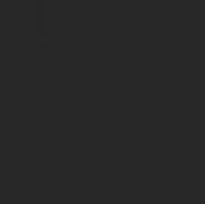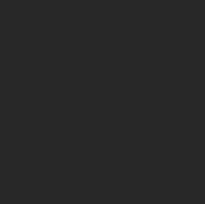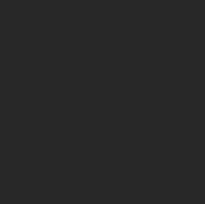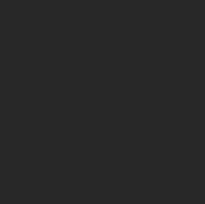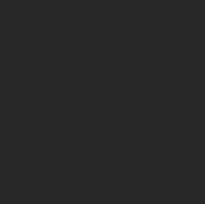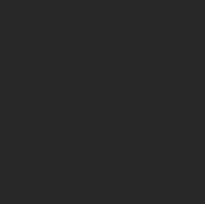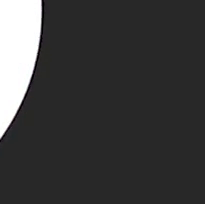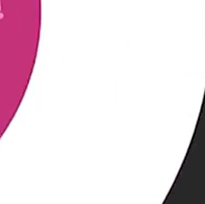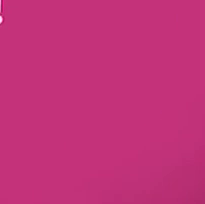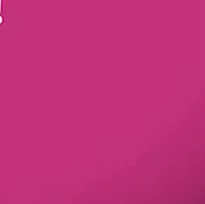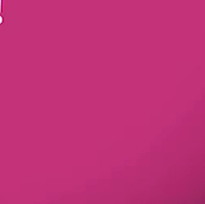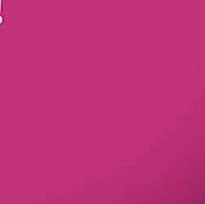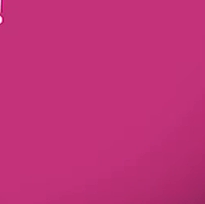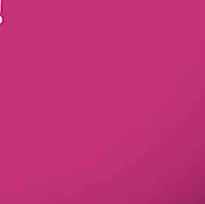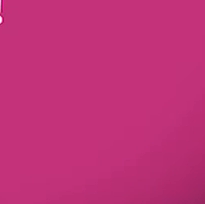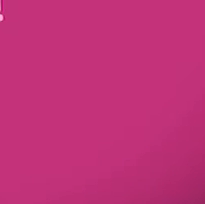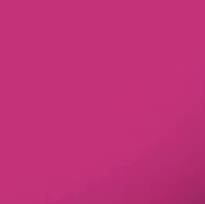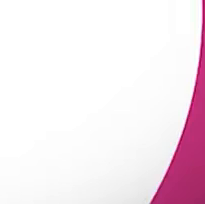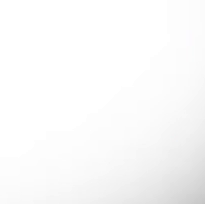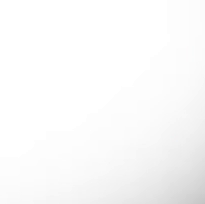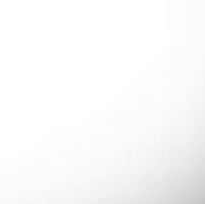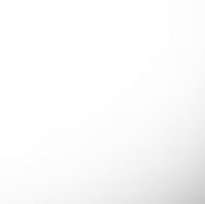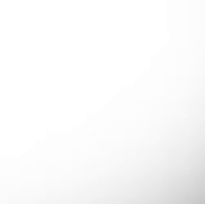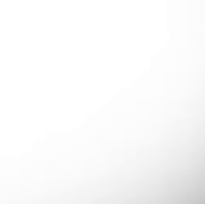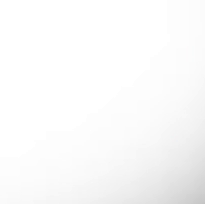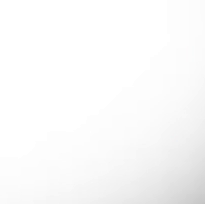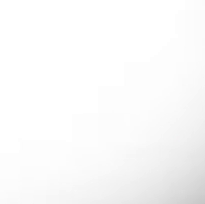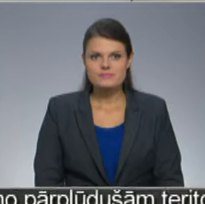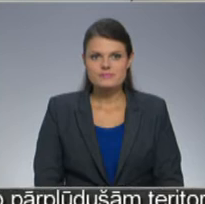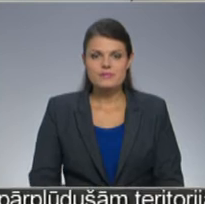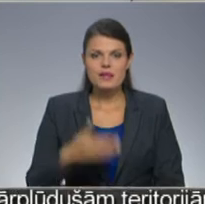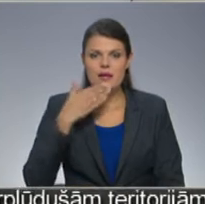Re, viss ēters ir te!